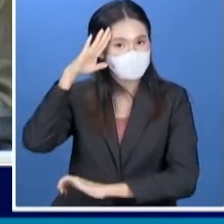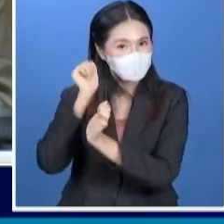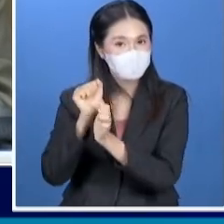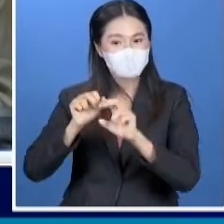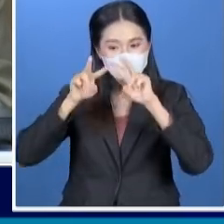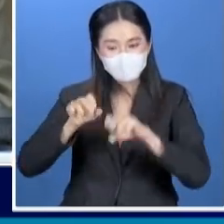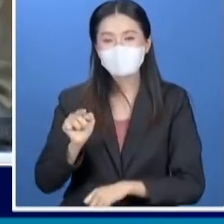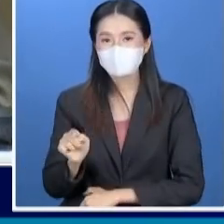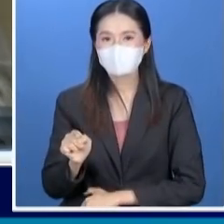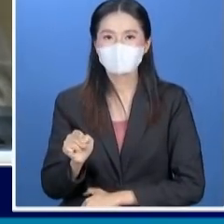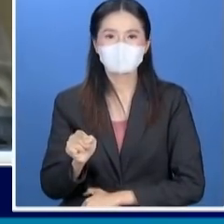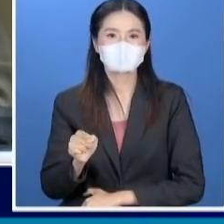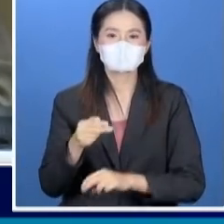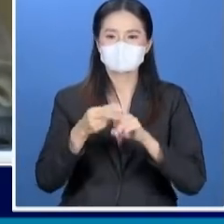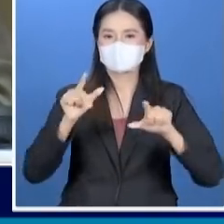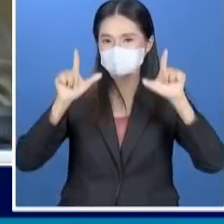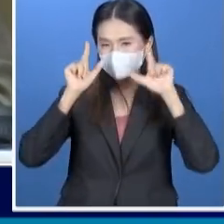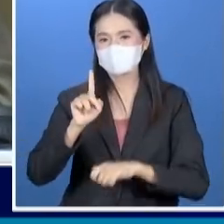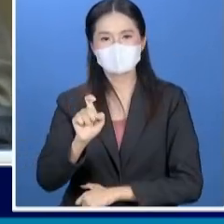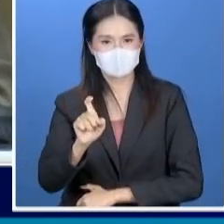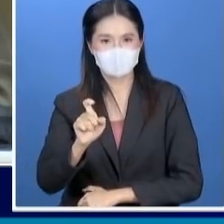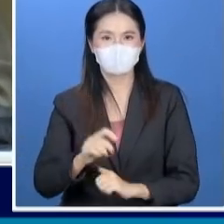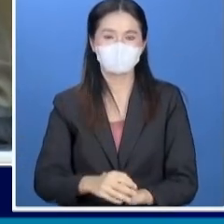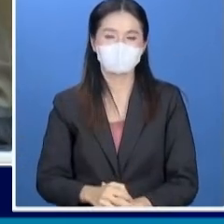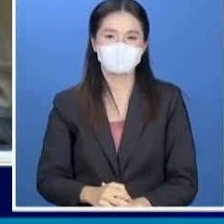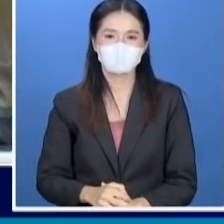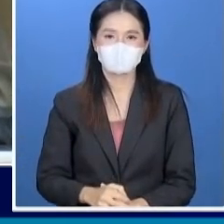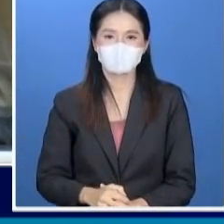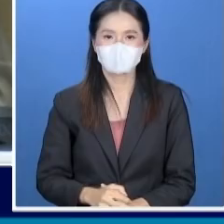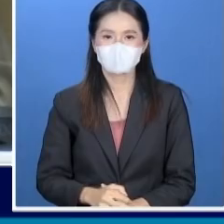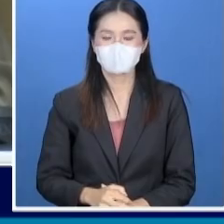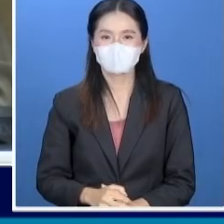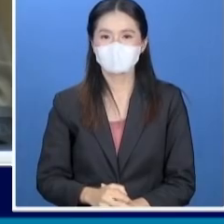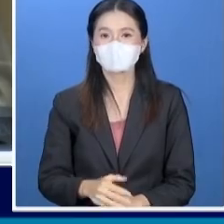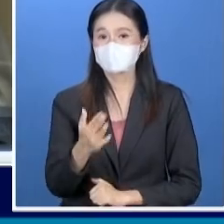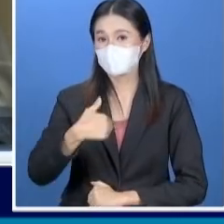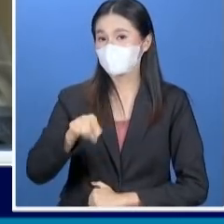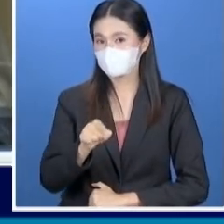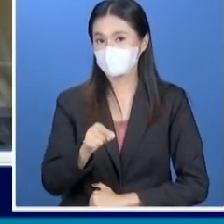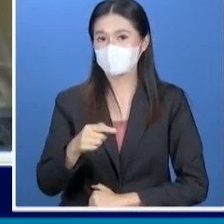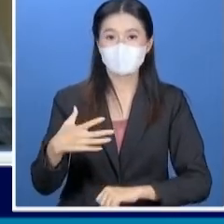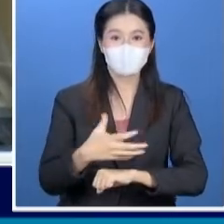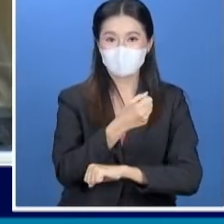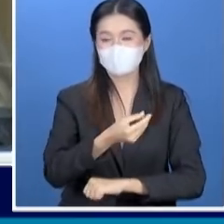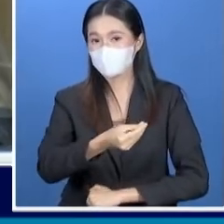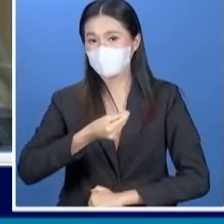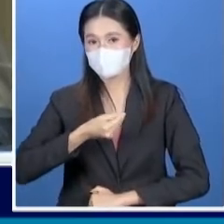วนได้รับความเสียหายนะครับดังนั้นนะครับทั้งหมดจึงได้มอบอำนาจ